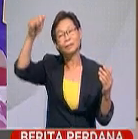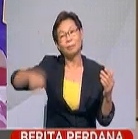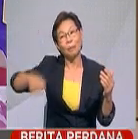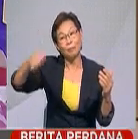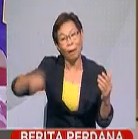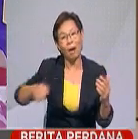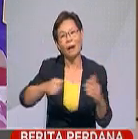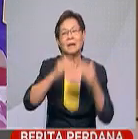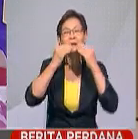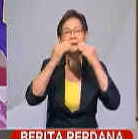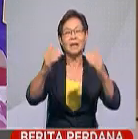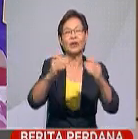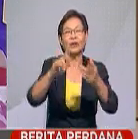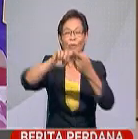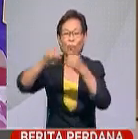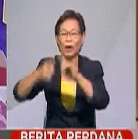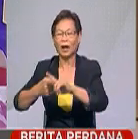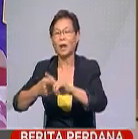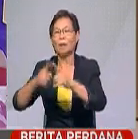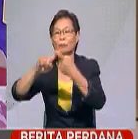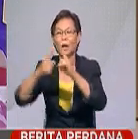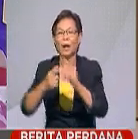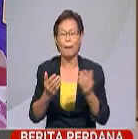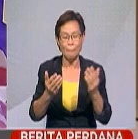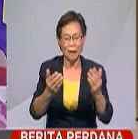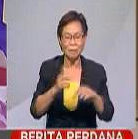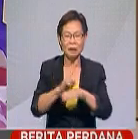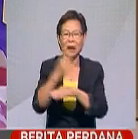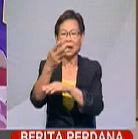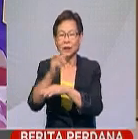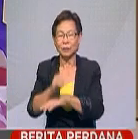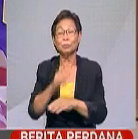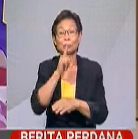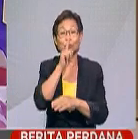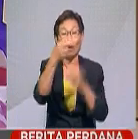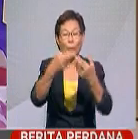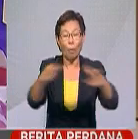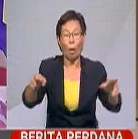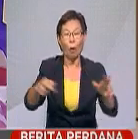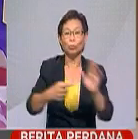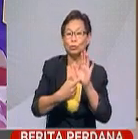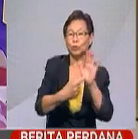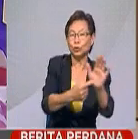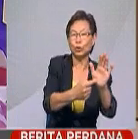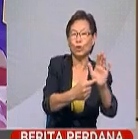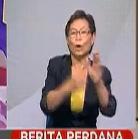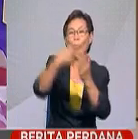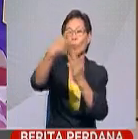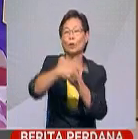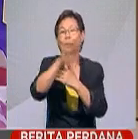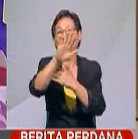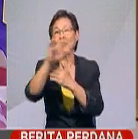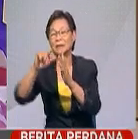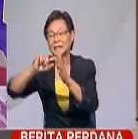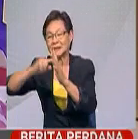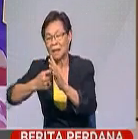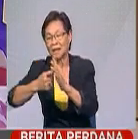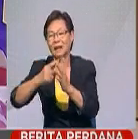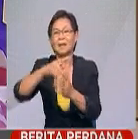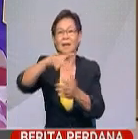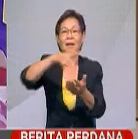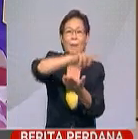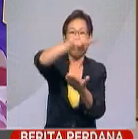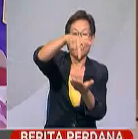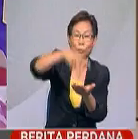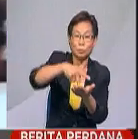warahmatullahi wabarakatuh. Terima kasih rakan-rakan penyampai di Angkasa Puri. Sememangnya, pelancaran bagi demonstrasi projek 5G Malaysia yang dimulakan di Pusat